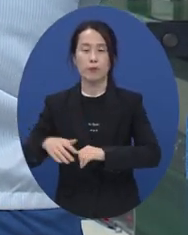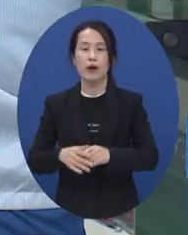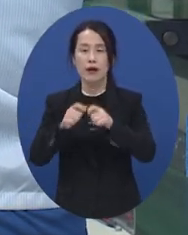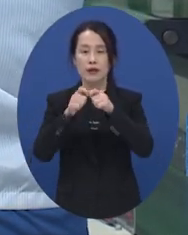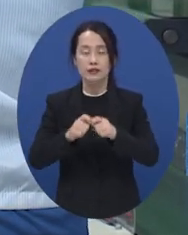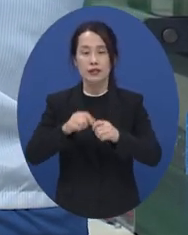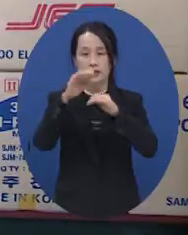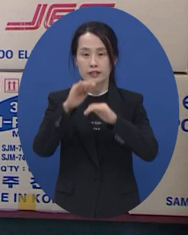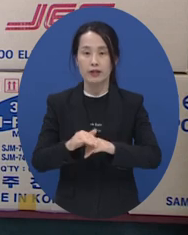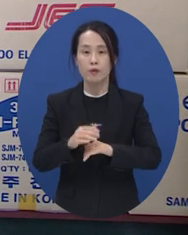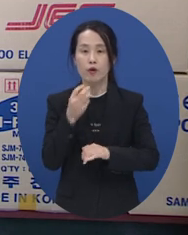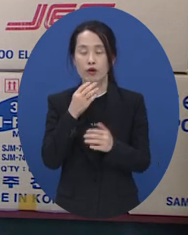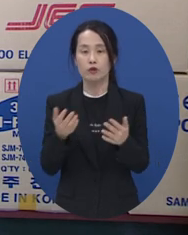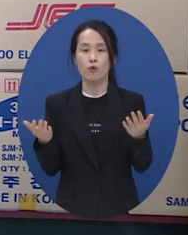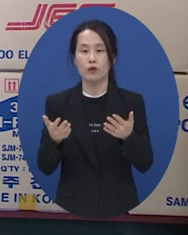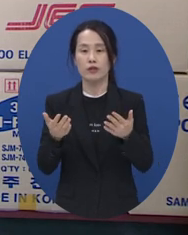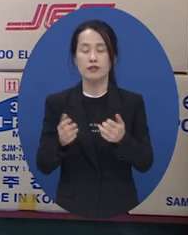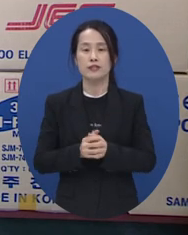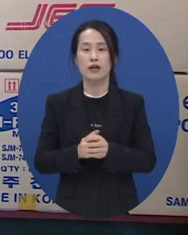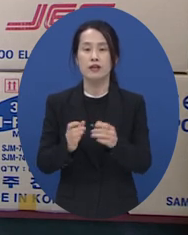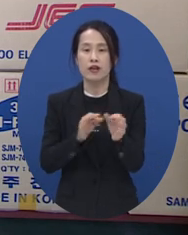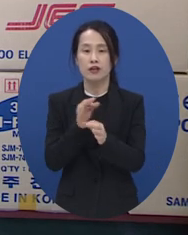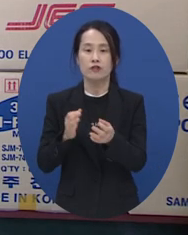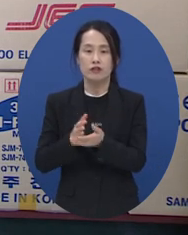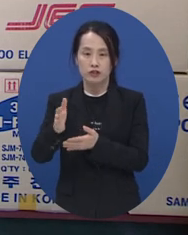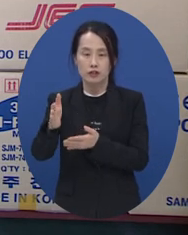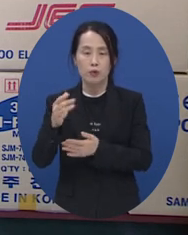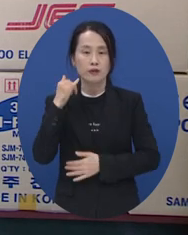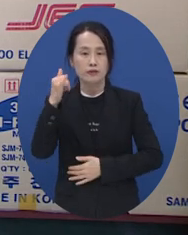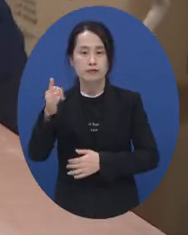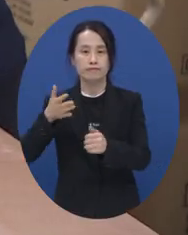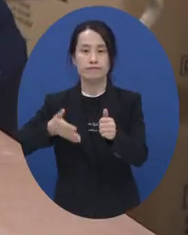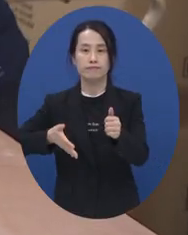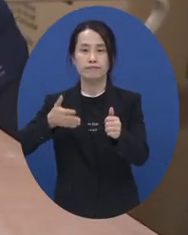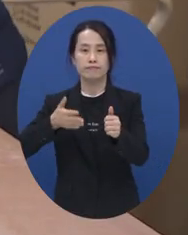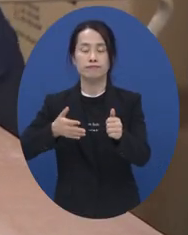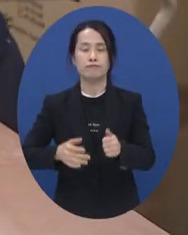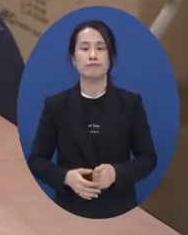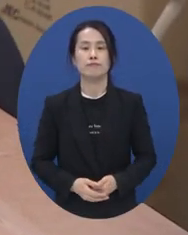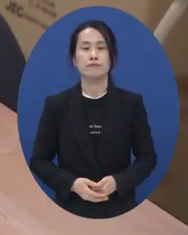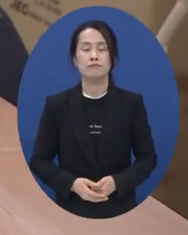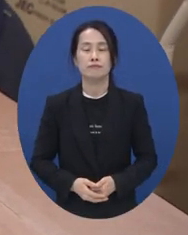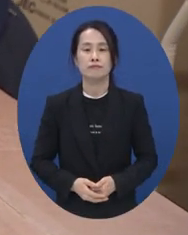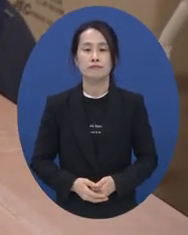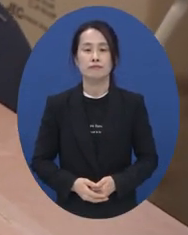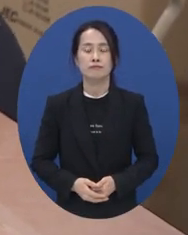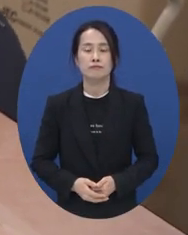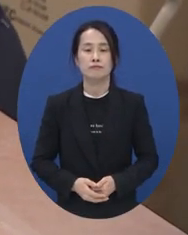계획입니다. 자세한 문의는 경기도 일자리 경제정책과로 하면 됩니다.